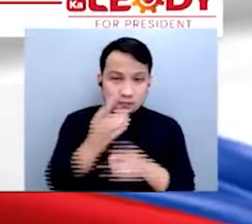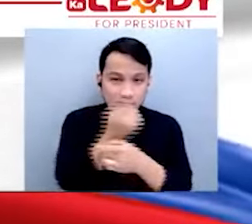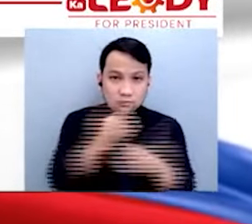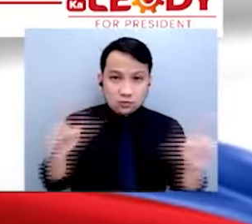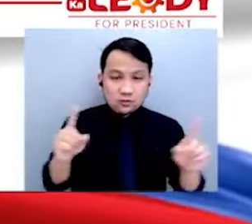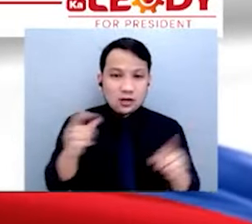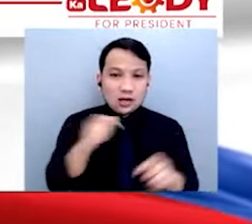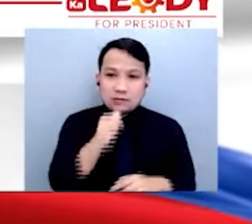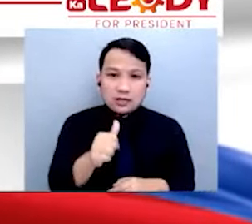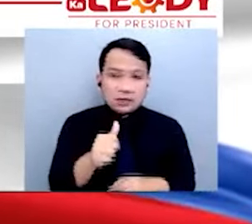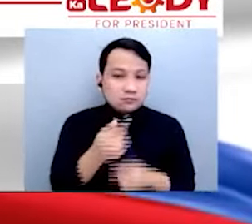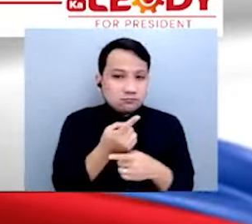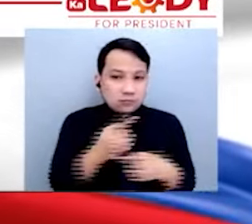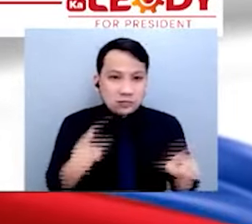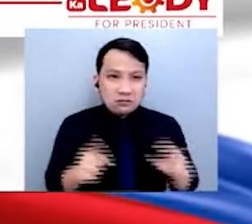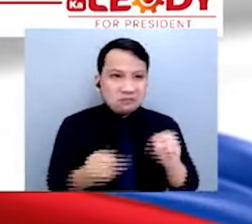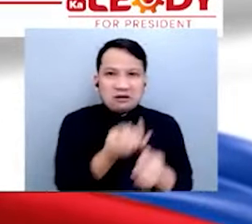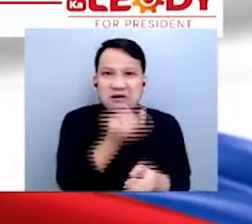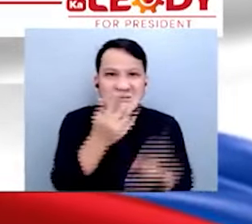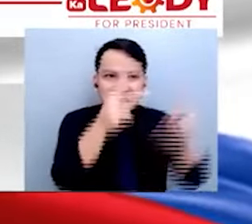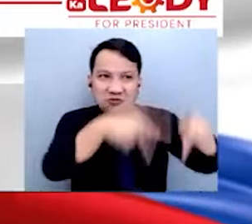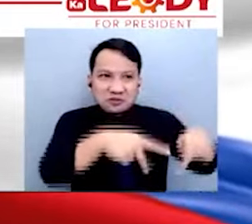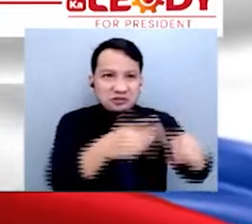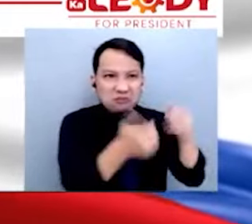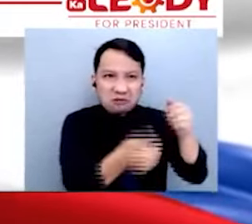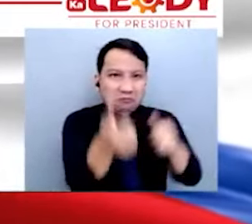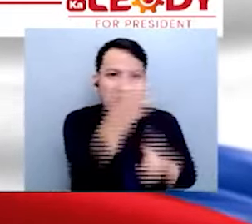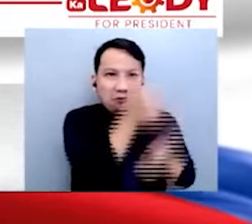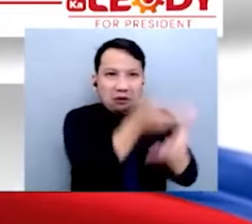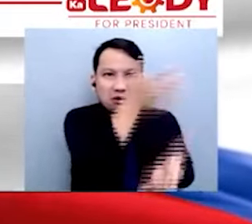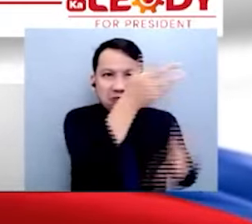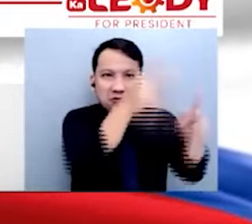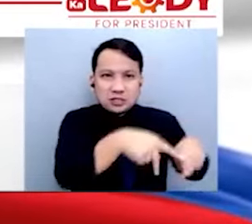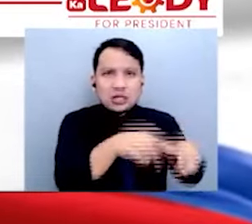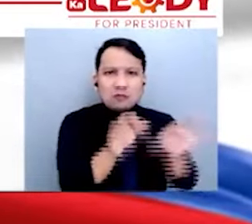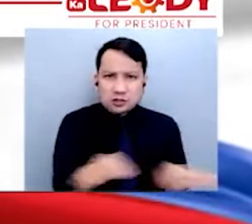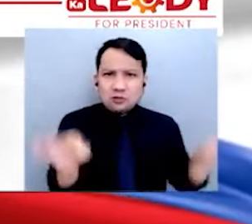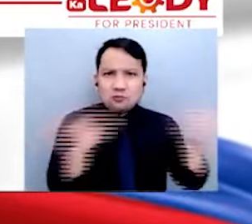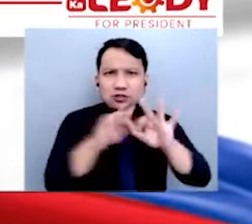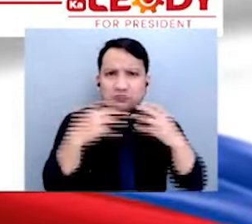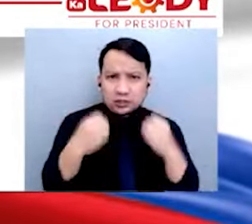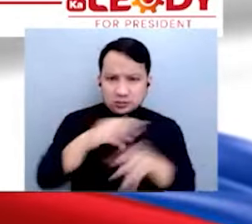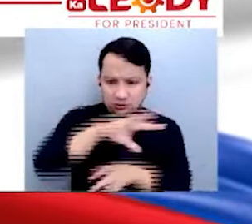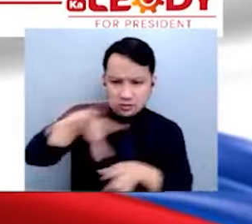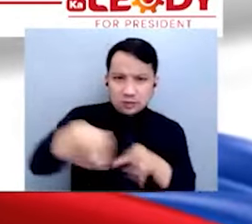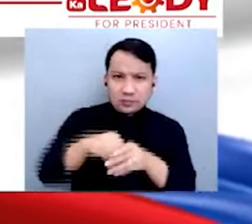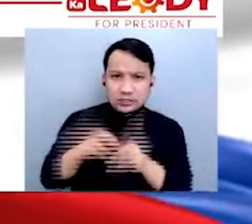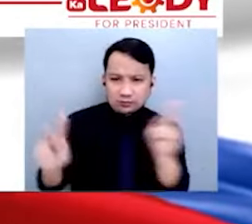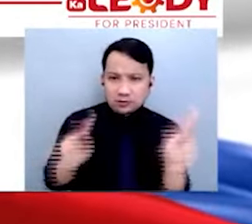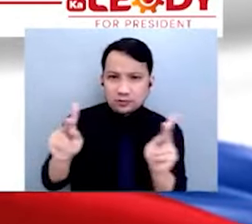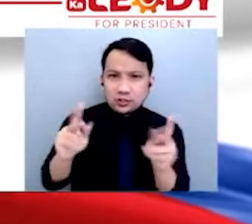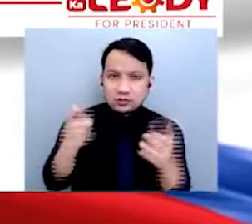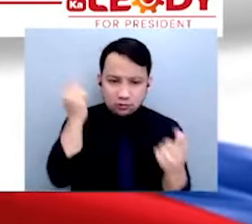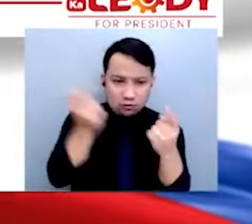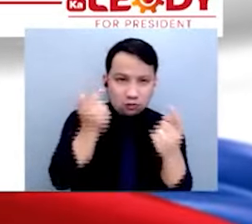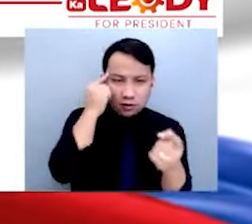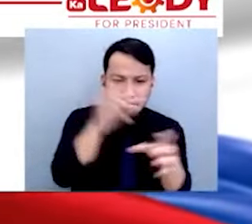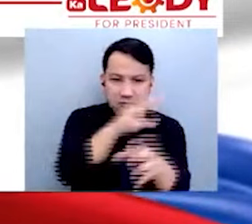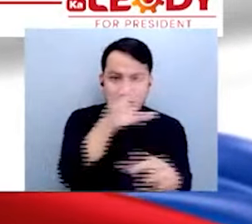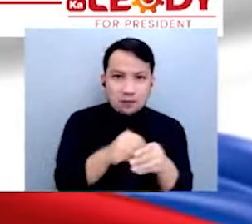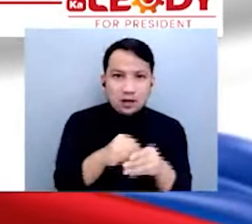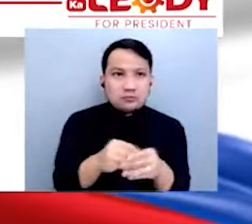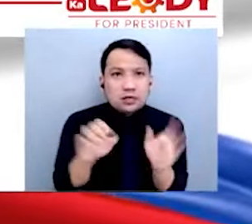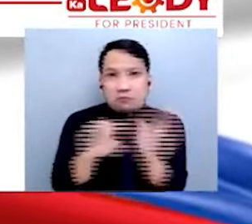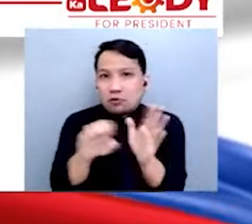hindi demokrasya ng mga elitista. Palakasin natin ang partisipasyon ng ating mamayan sa pag-gobyerno. Yung sa barangay, meron